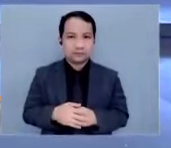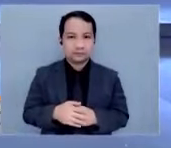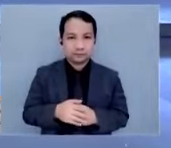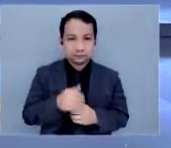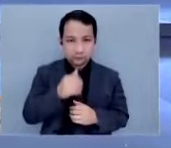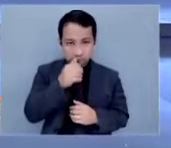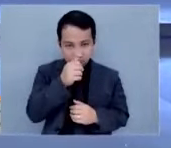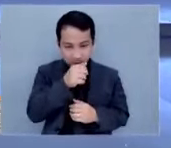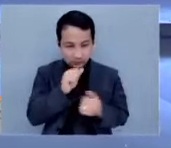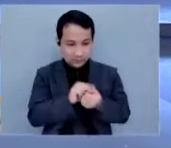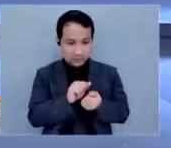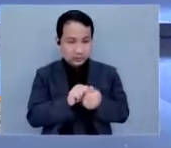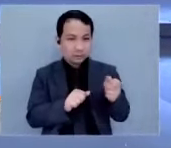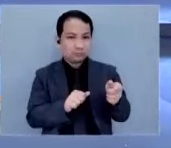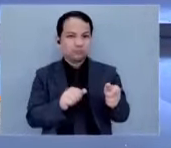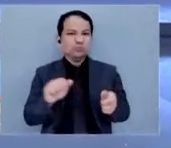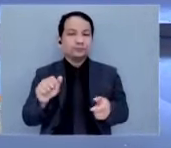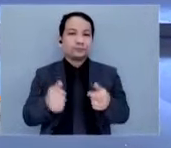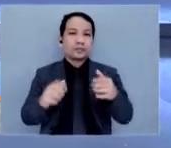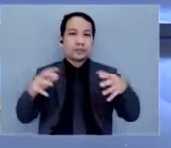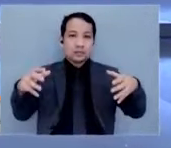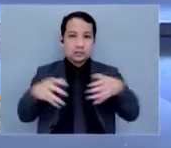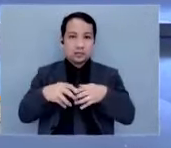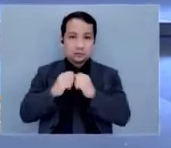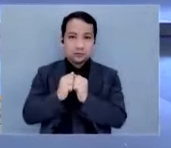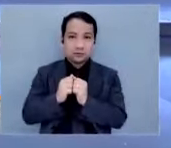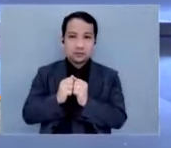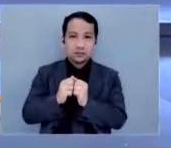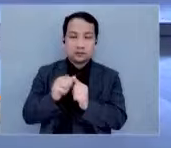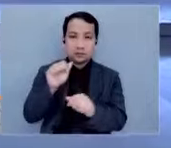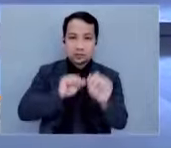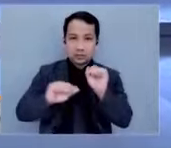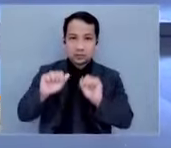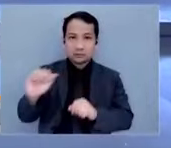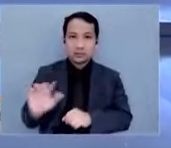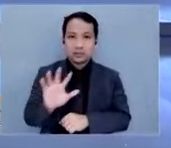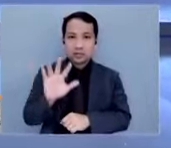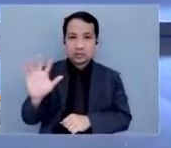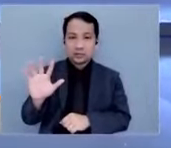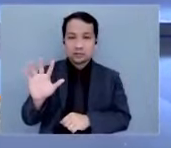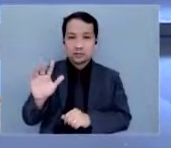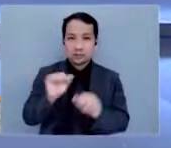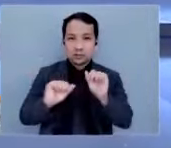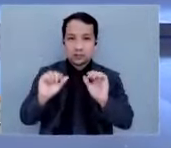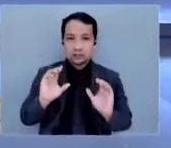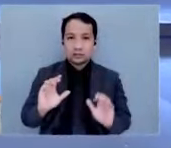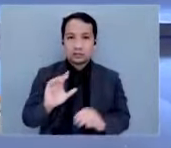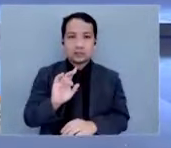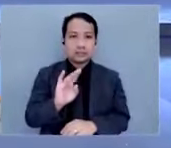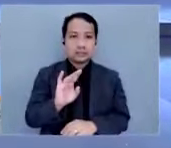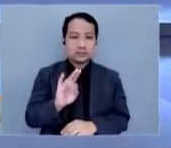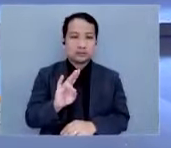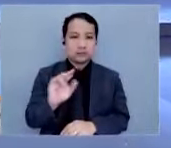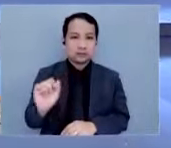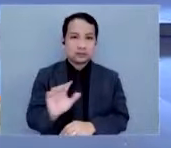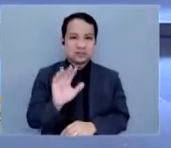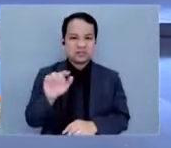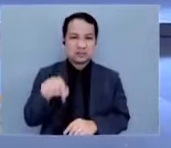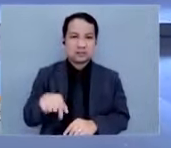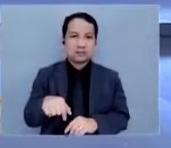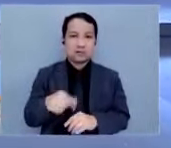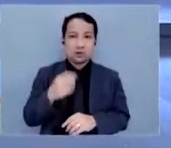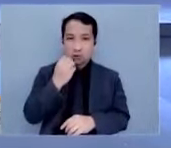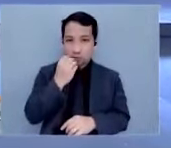Eto pa nga, nagsama-sama ang ilang bigating Asian stars sa 17th Asian Film Awards sa Hong